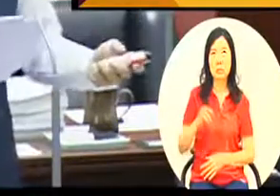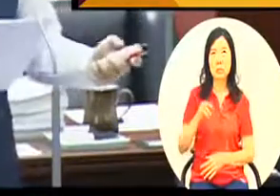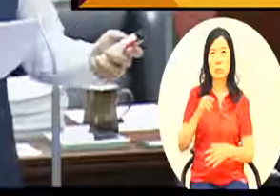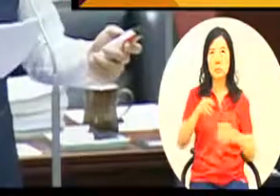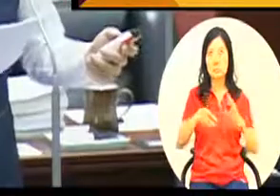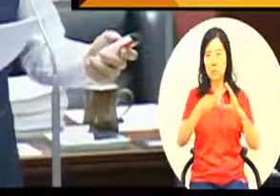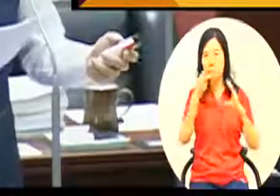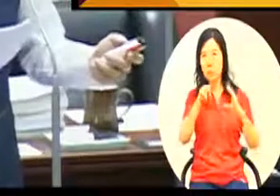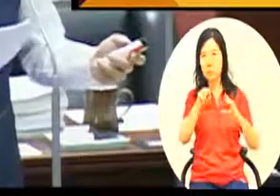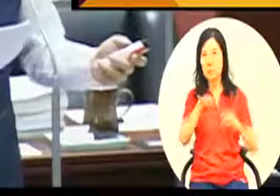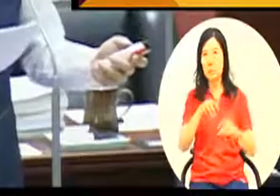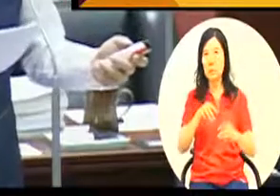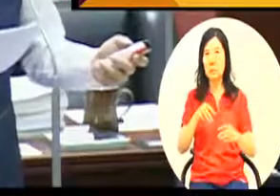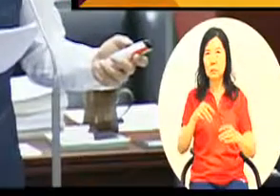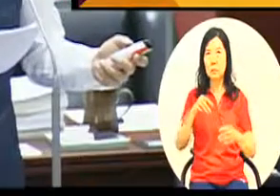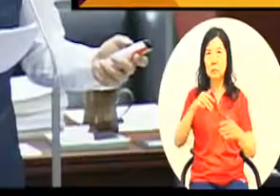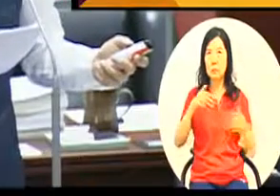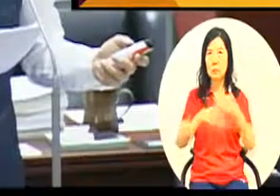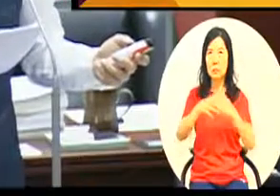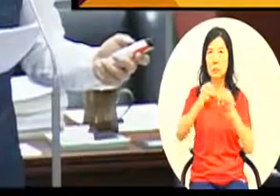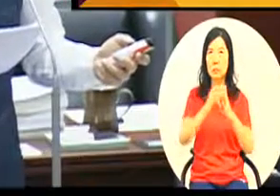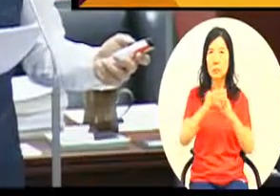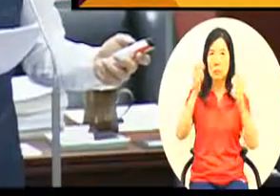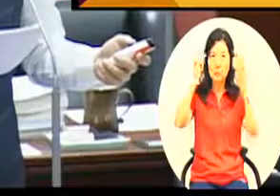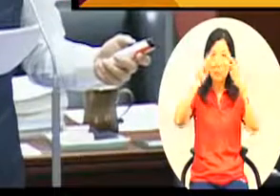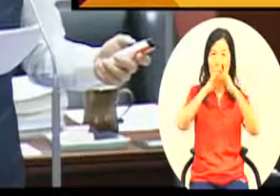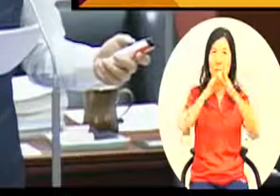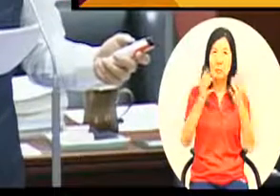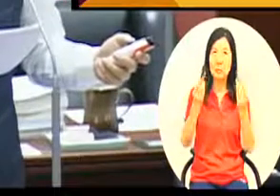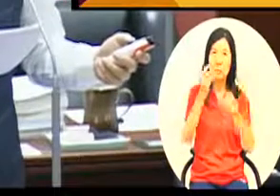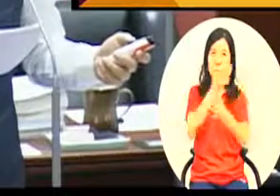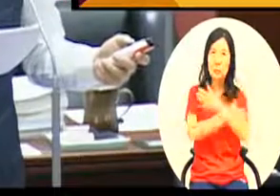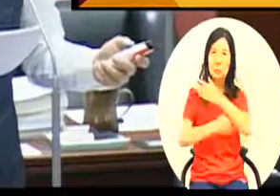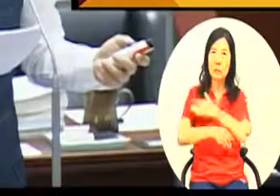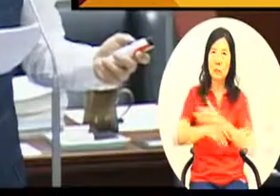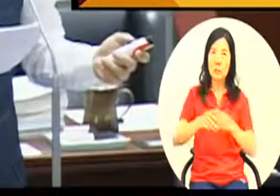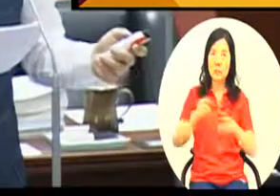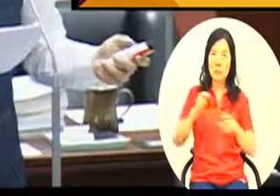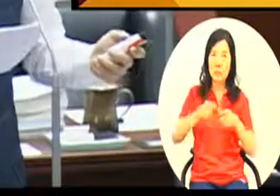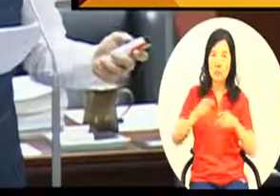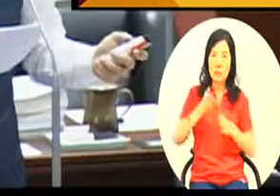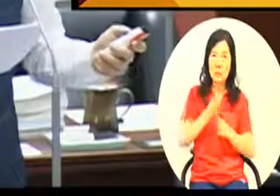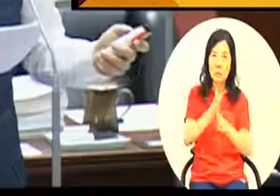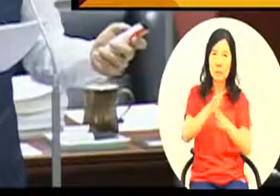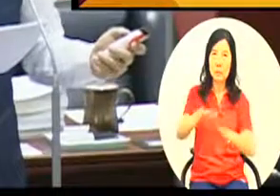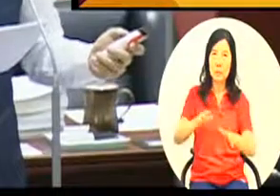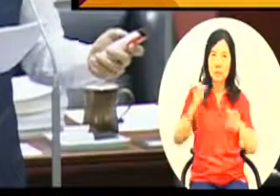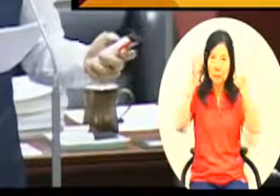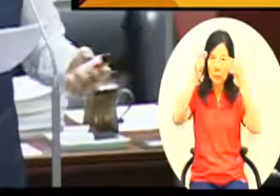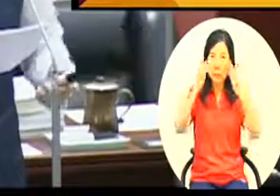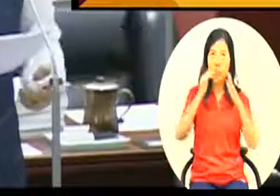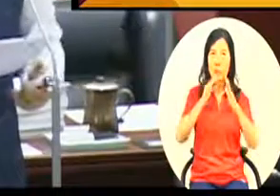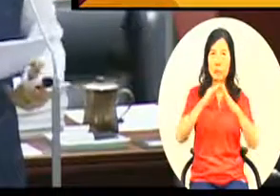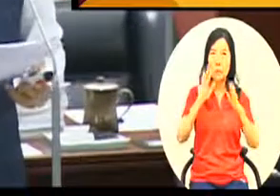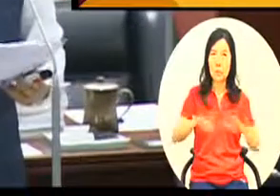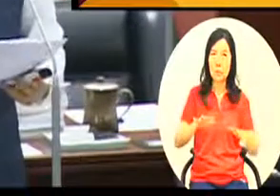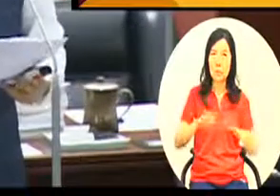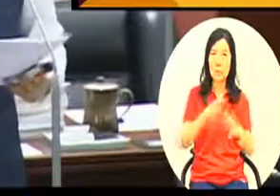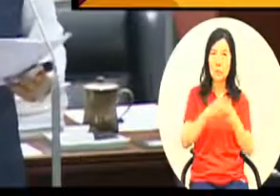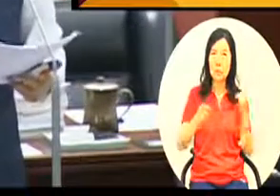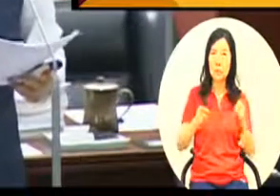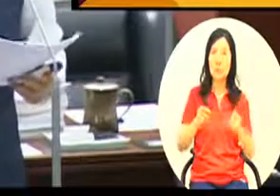通局的这个高雄市关于无障碍公车的这个数量，高雄市目前无障碍公车共计有57